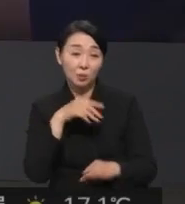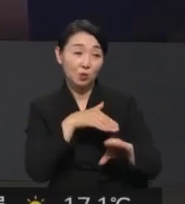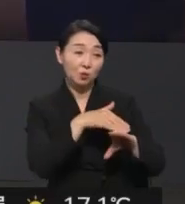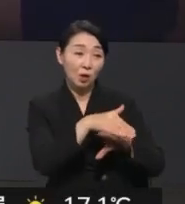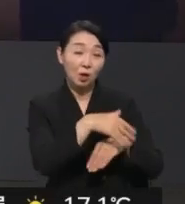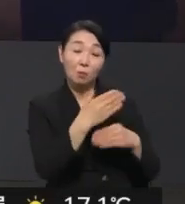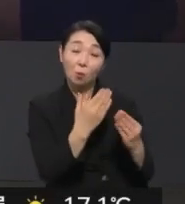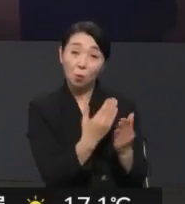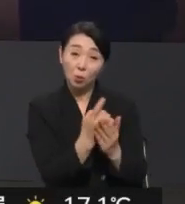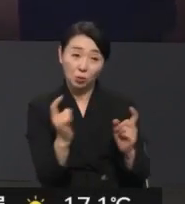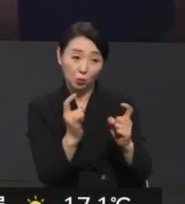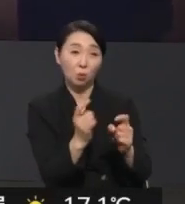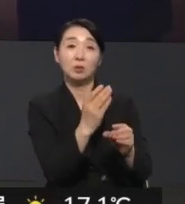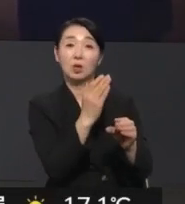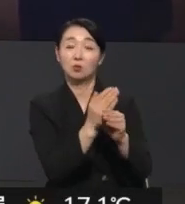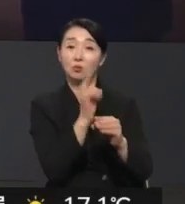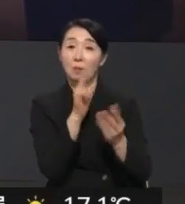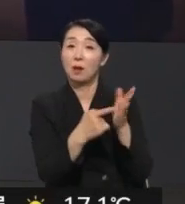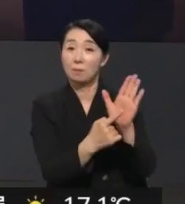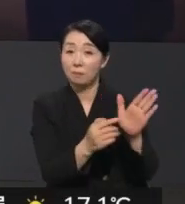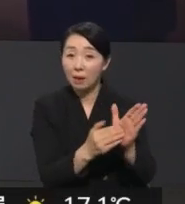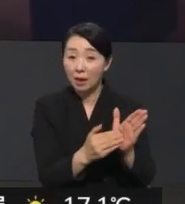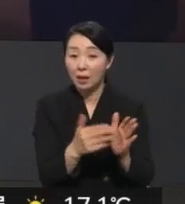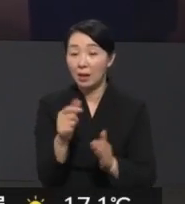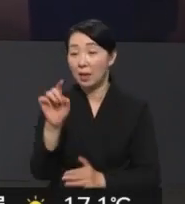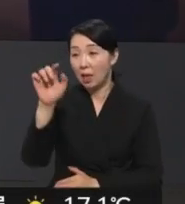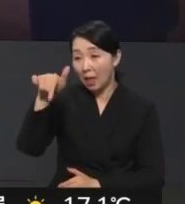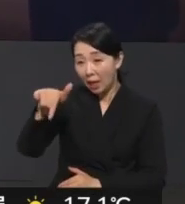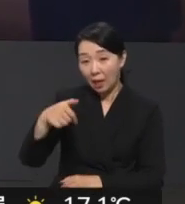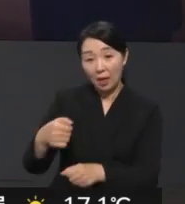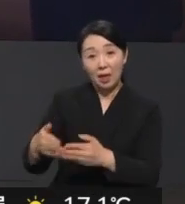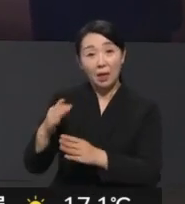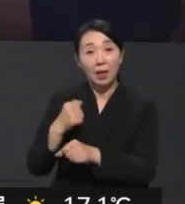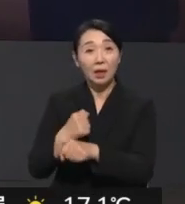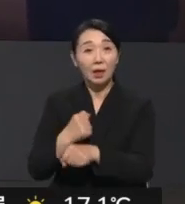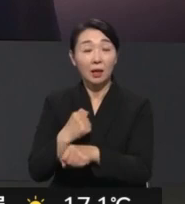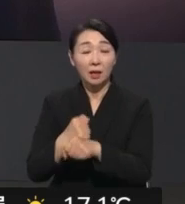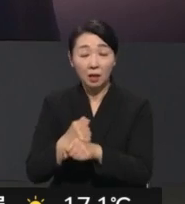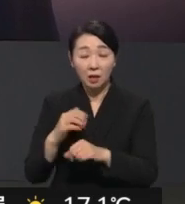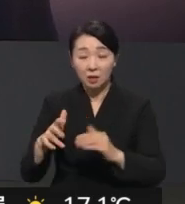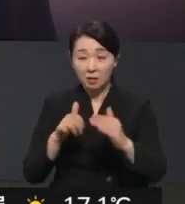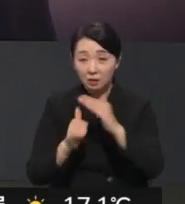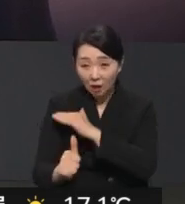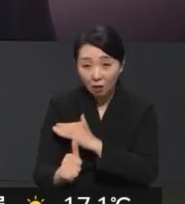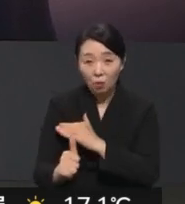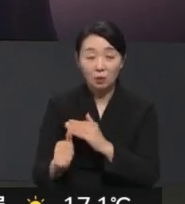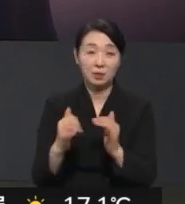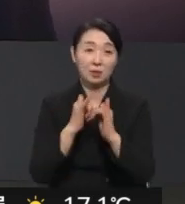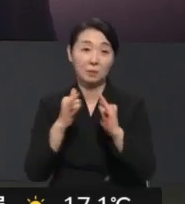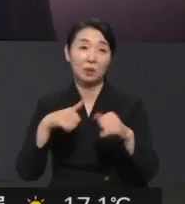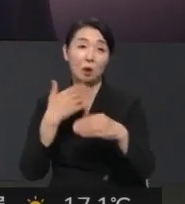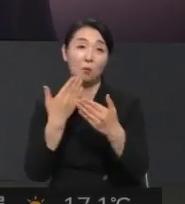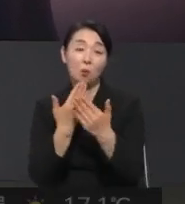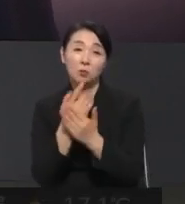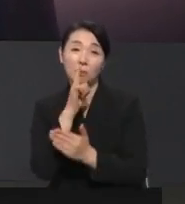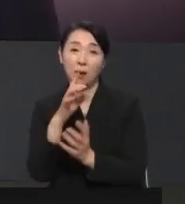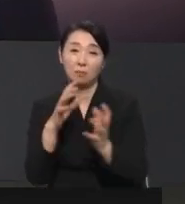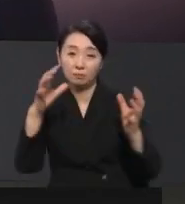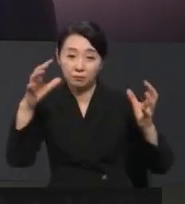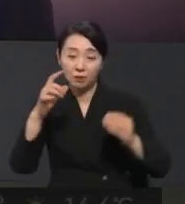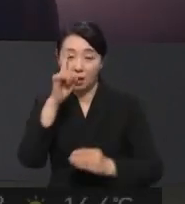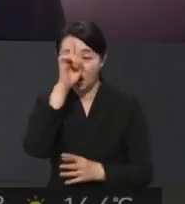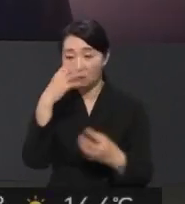꺼내든 이야기입니다. 그때로부터 시작된 이 핵무장 주장은 당권 주자들에게까지 번졌습니다. 우리 정부에게는